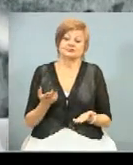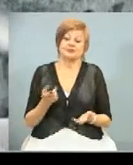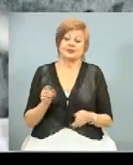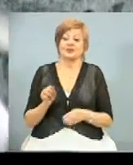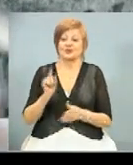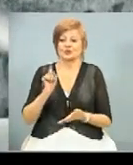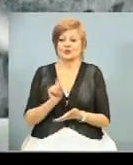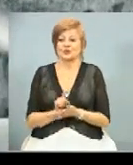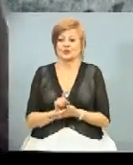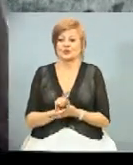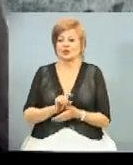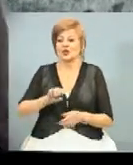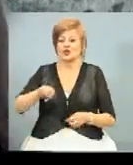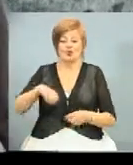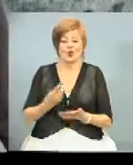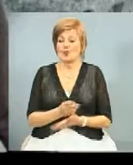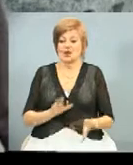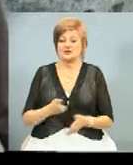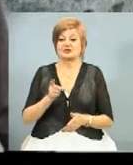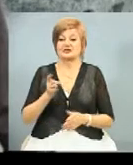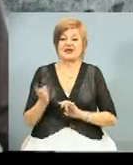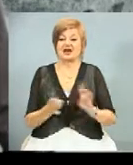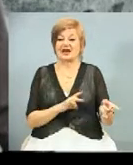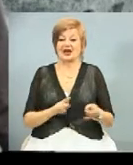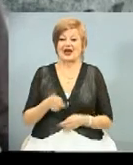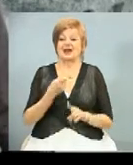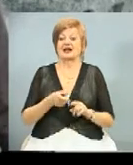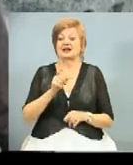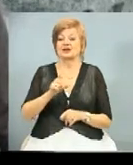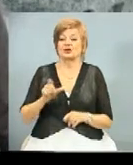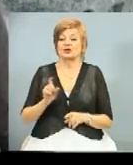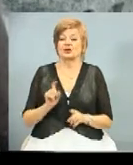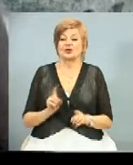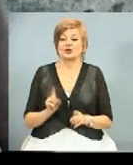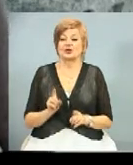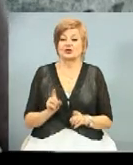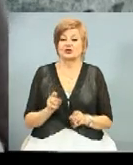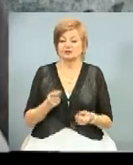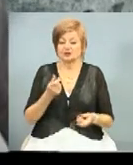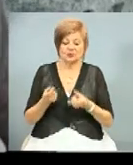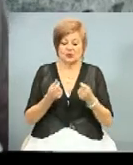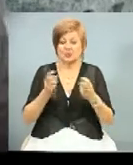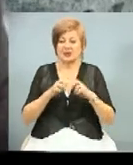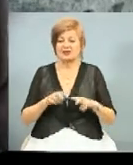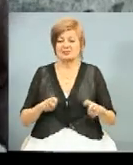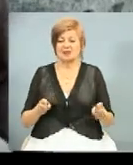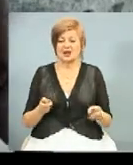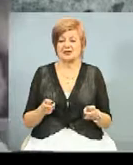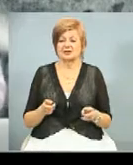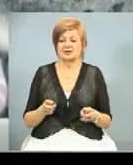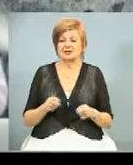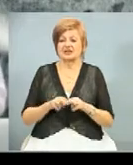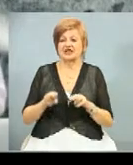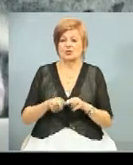он должен не упасть. Хакер – это рокер, который играет на гитарах, на разных